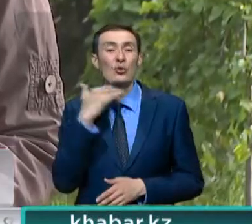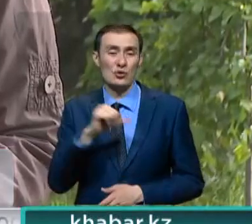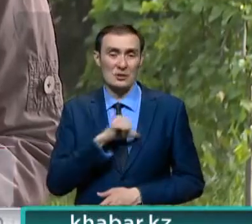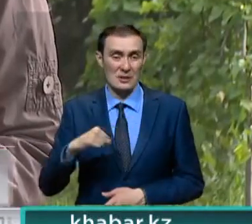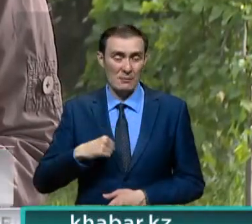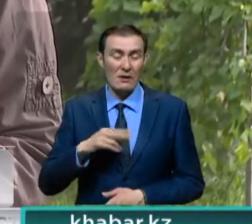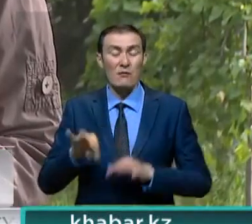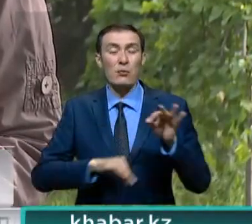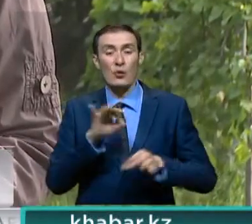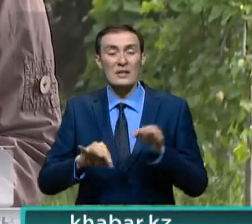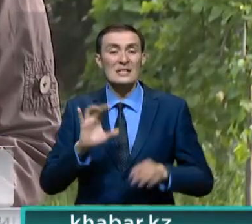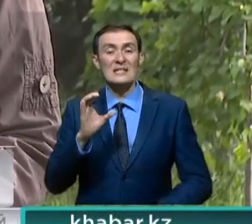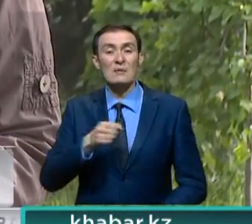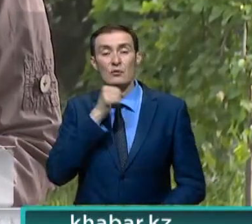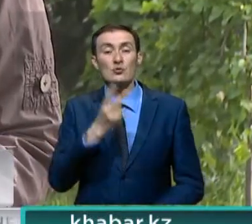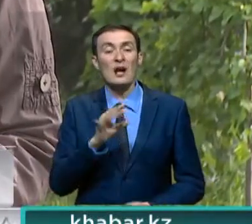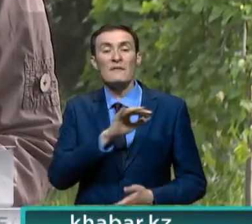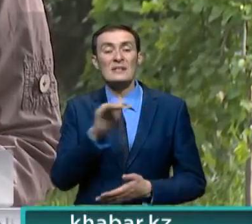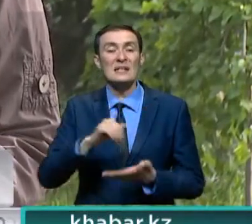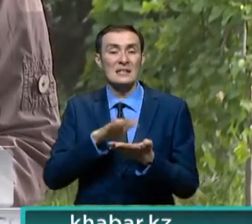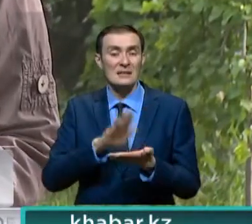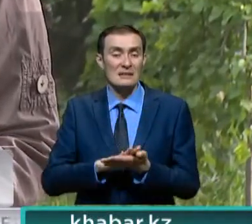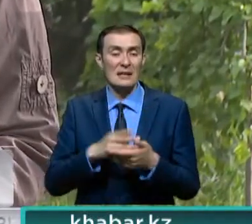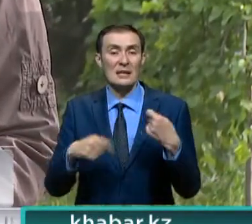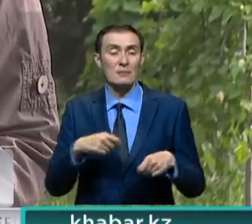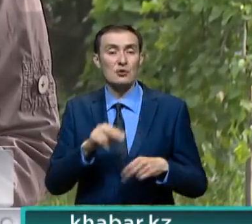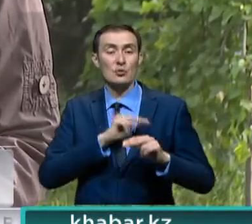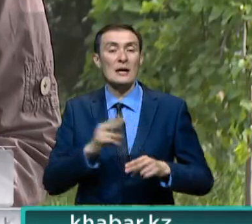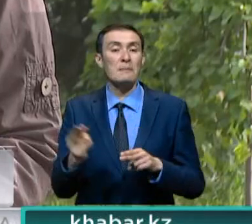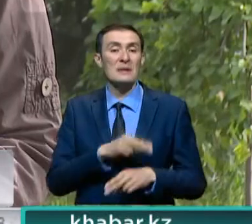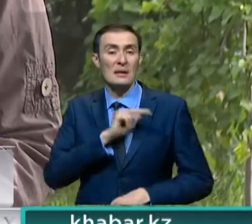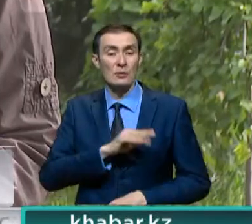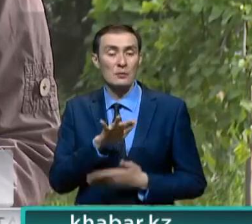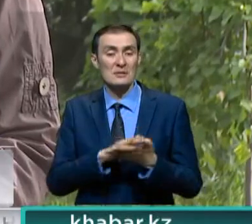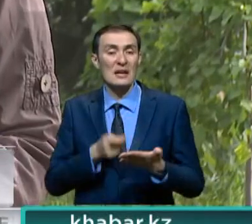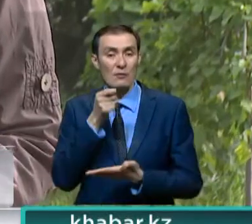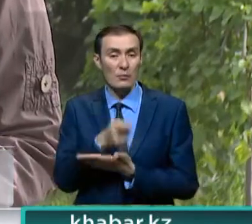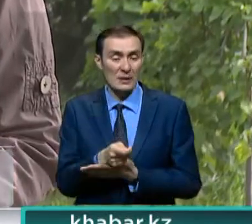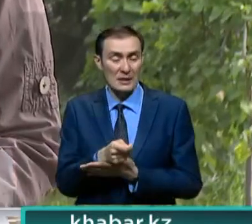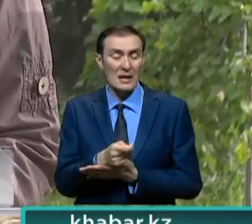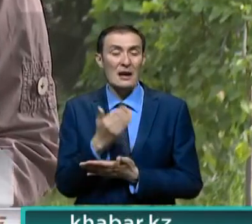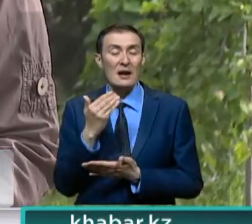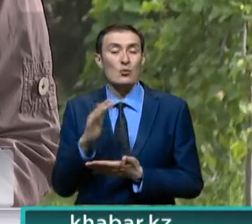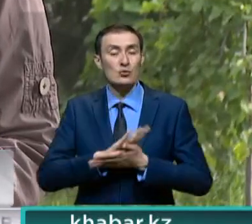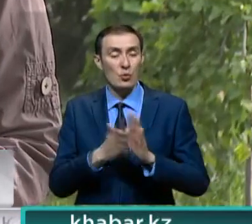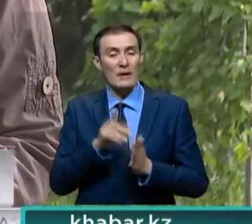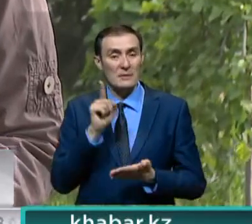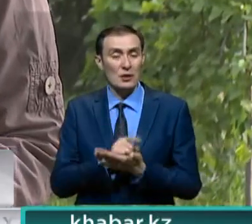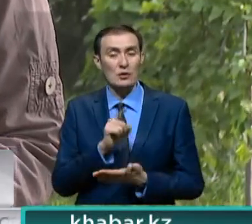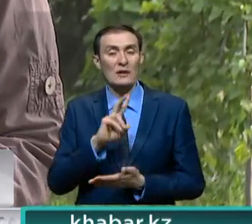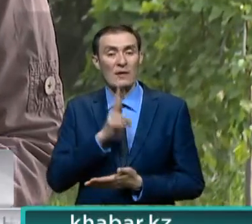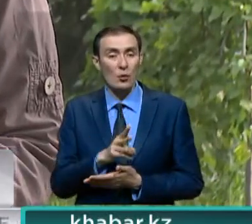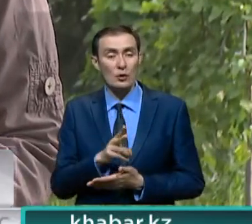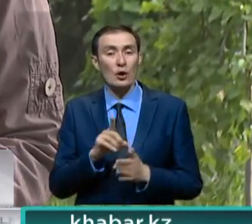проекте «Серебряный возраст», надо официально зарегистрироваться на бирже труда как безработный, затем подать заявку. Важное условие – это 2 года